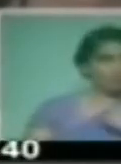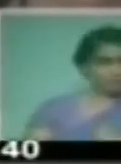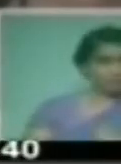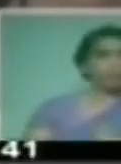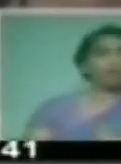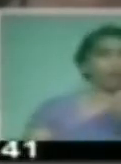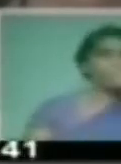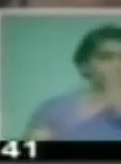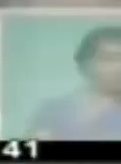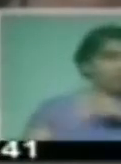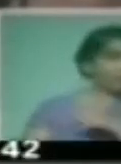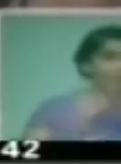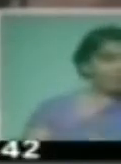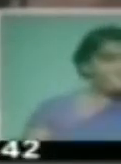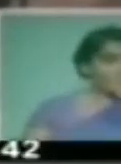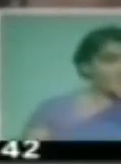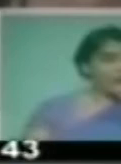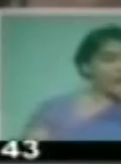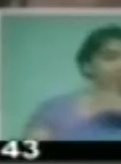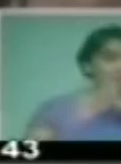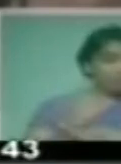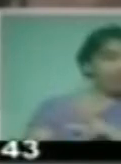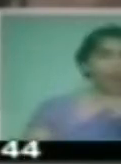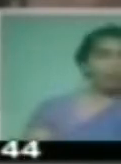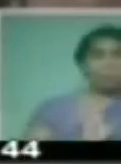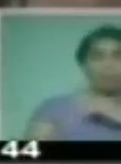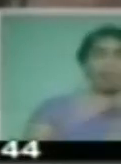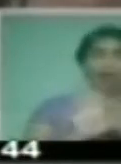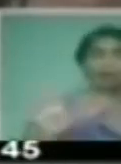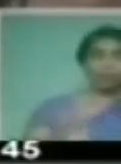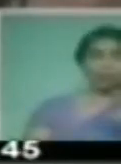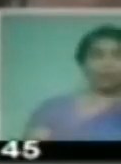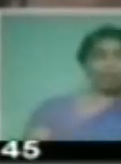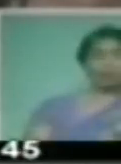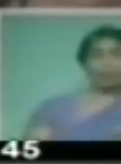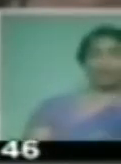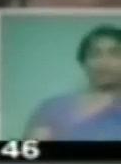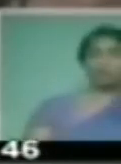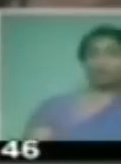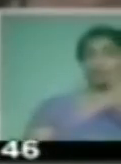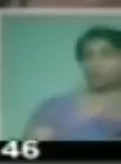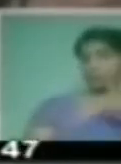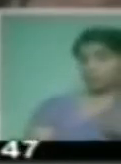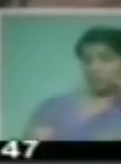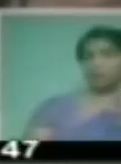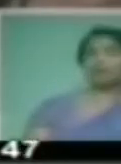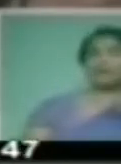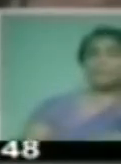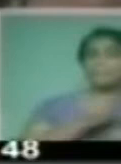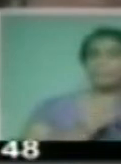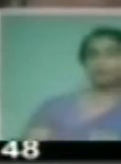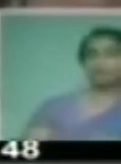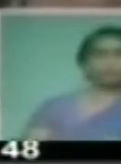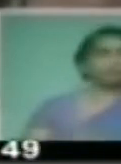நாணய நிதியத்தின் சான்றிதழை பெற்றுக் கொள்ள முடியும். ஆசிய அபிவிருத்தி வங்கி 500 மில்லியன் அமெரிக்க டாலரை கடனாக வழங்க விருப்பம் தெரிவித்துள்ளது. IMF